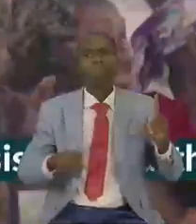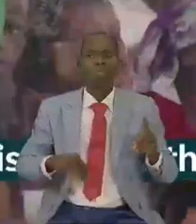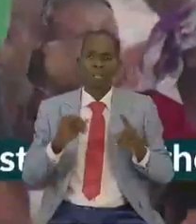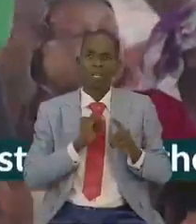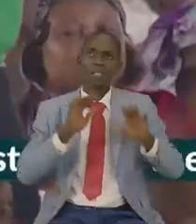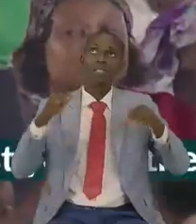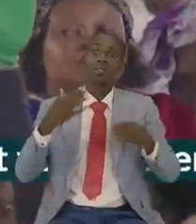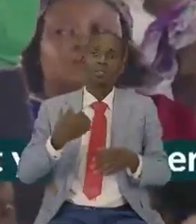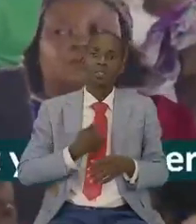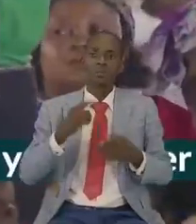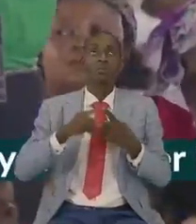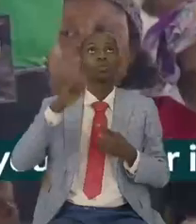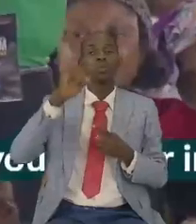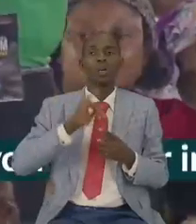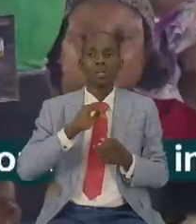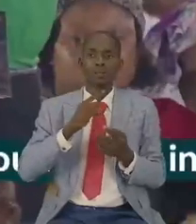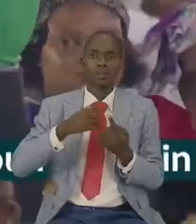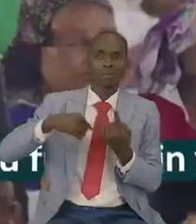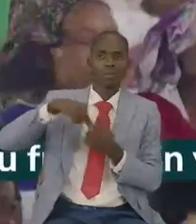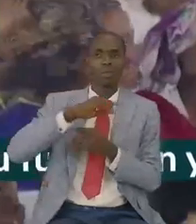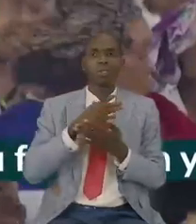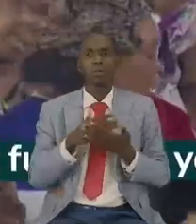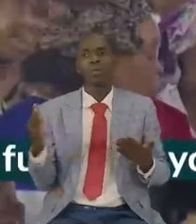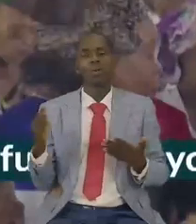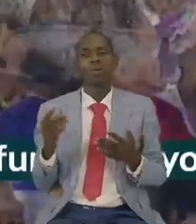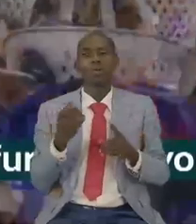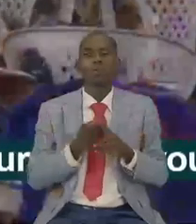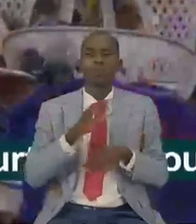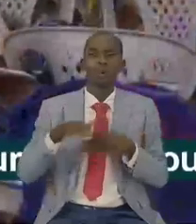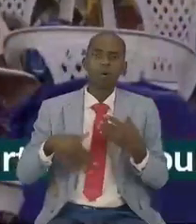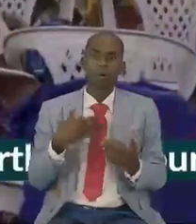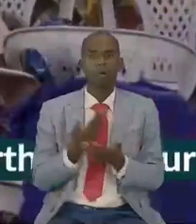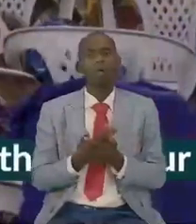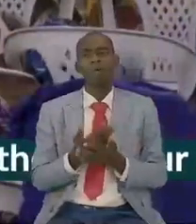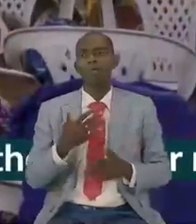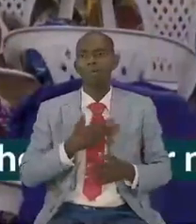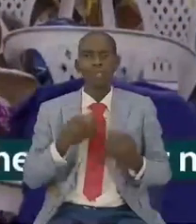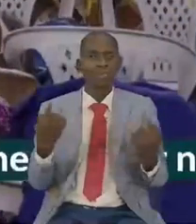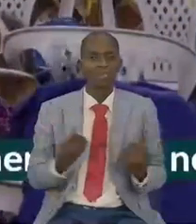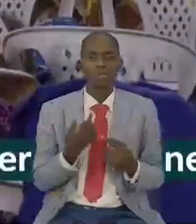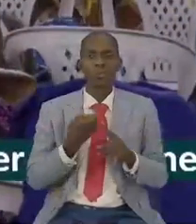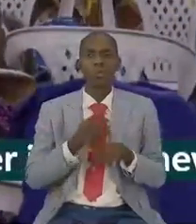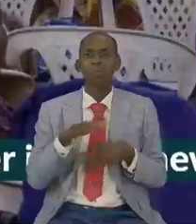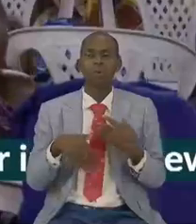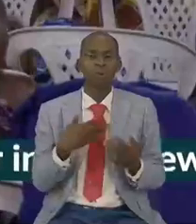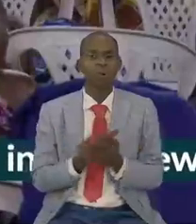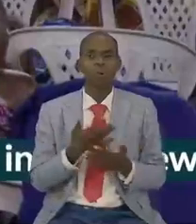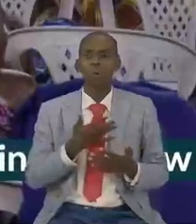Je me détourne de tous mes péchés, de toutes mes transgressions.